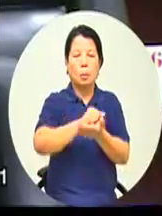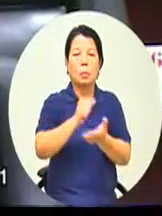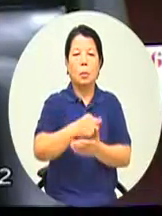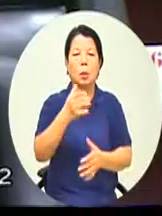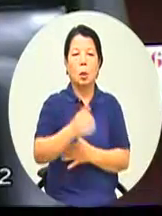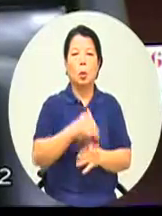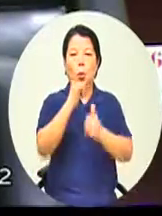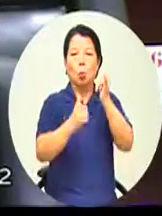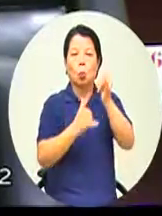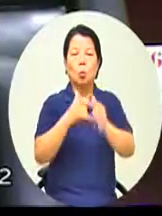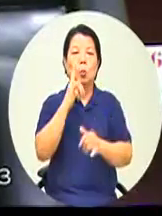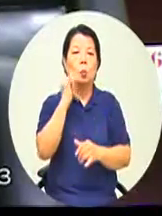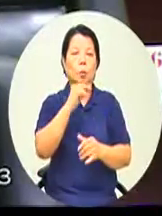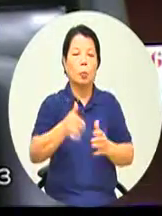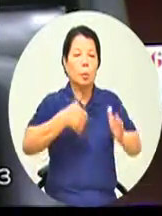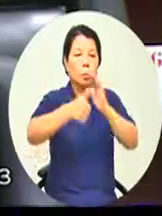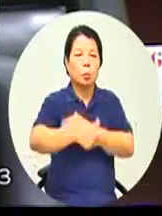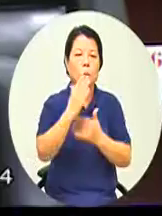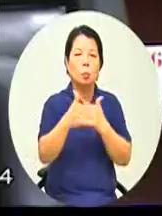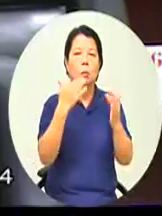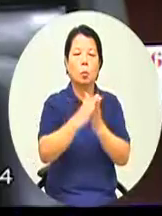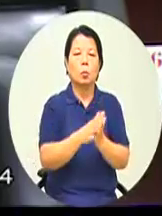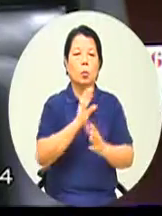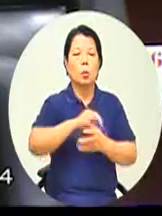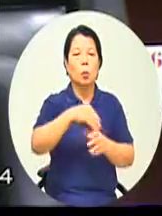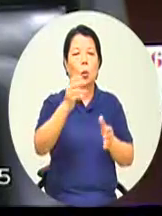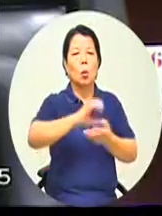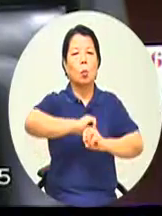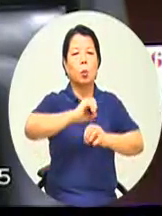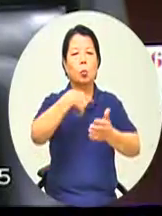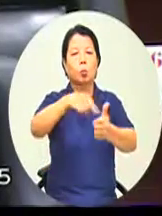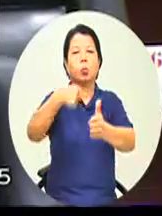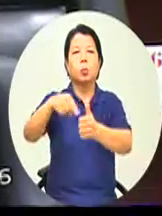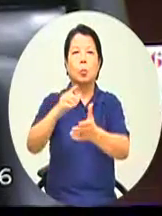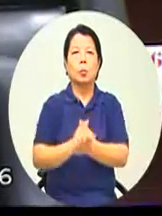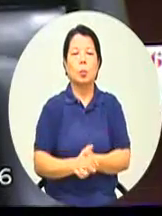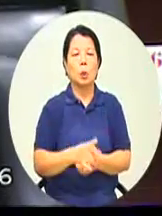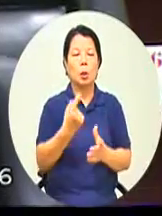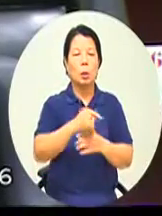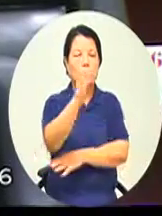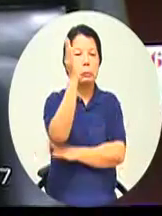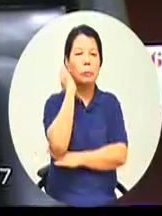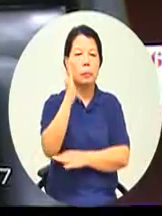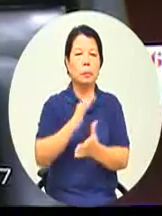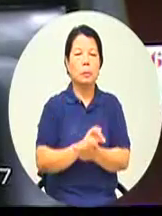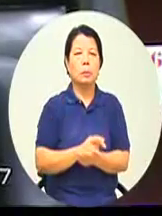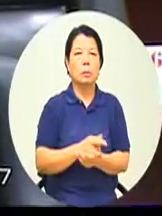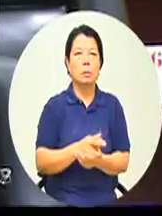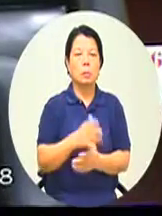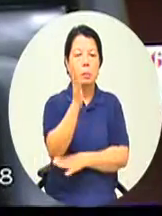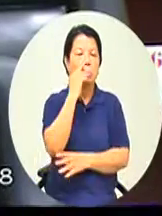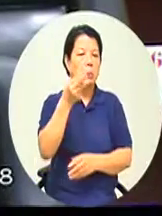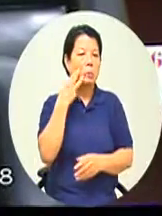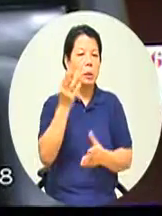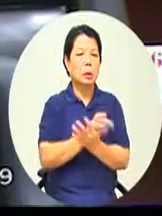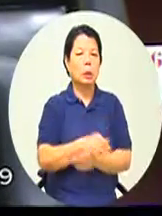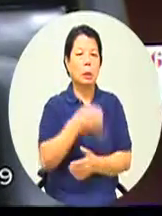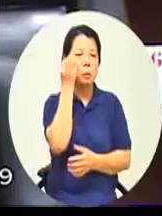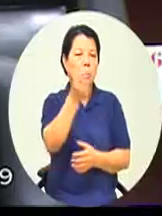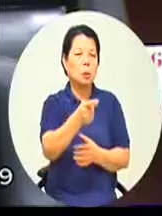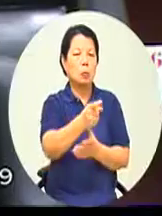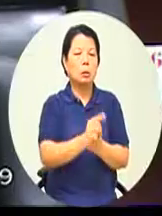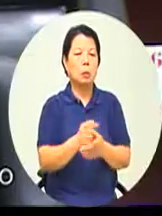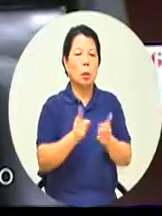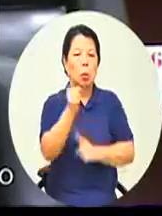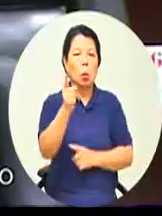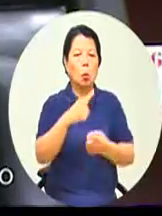了学校里面去，然后就散播一些有政治高度政治歧视性的语言，然后